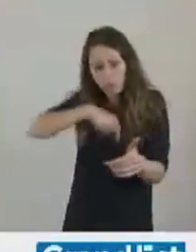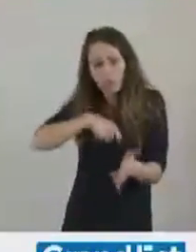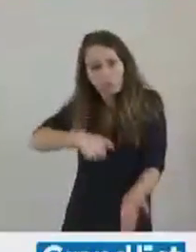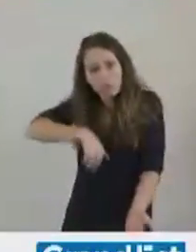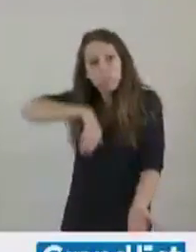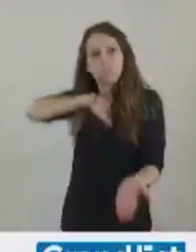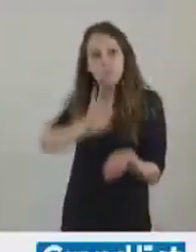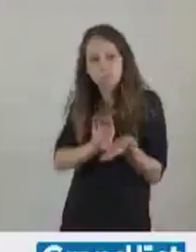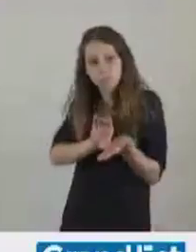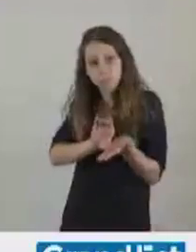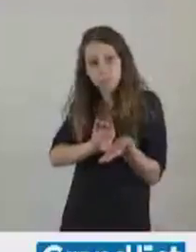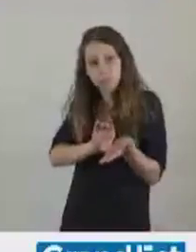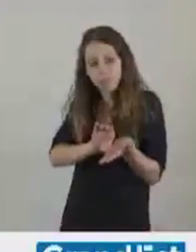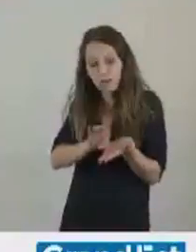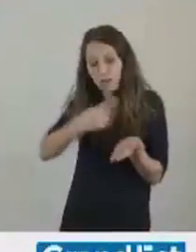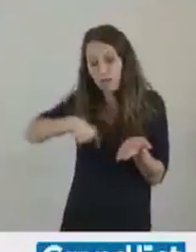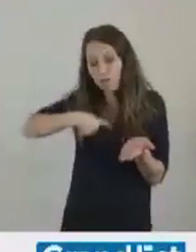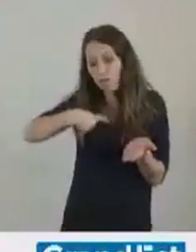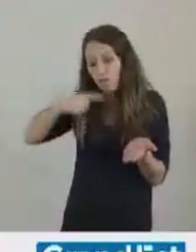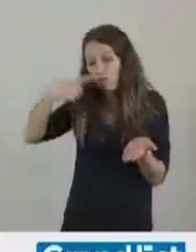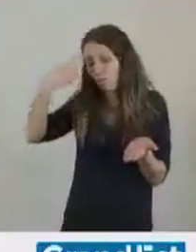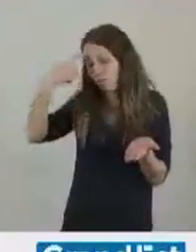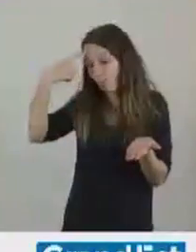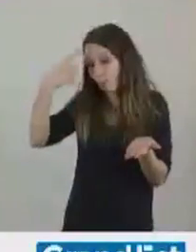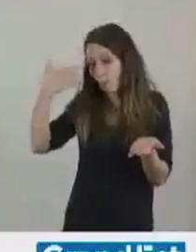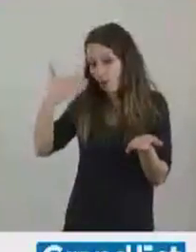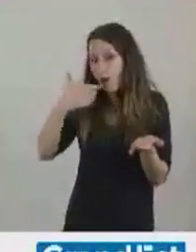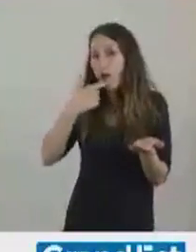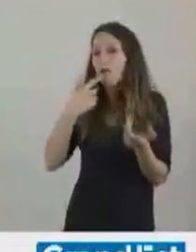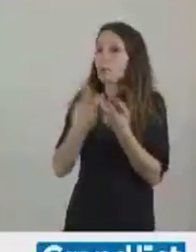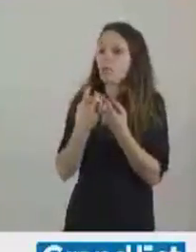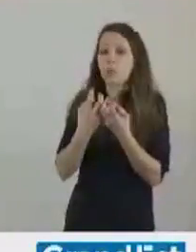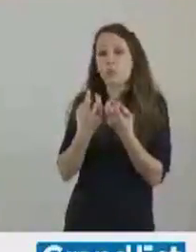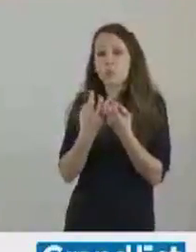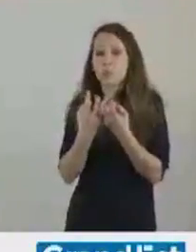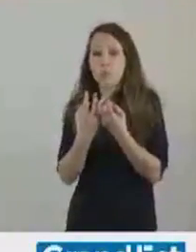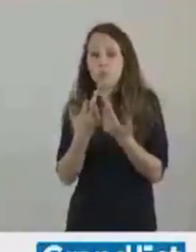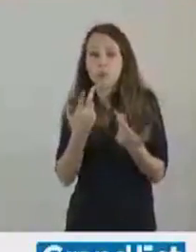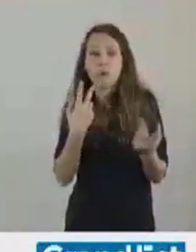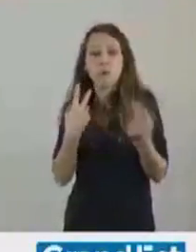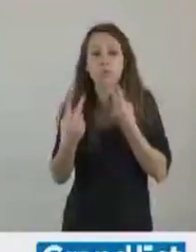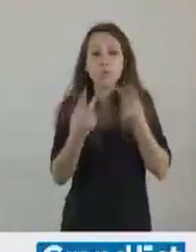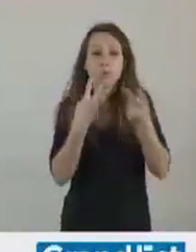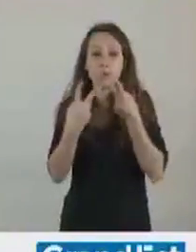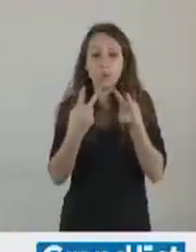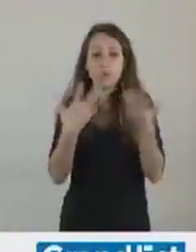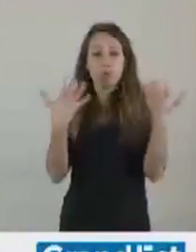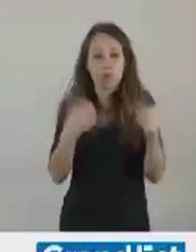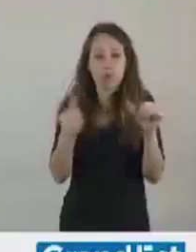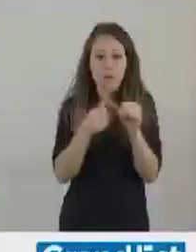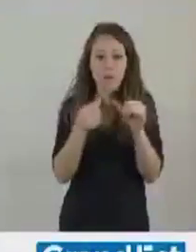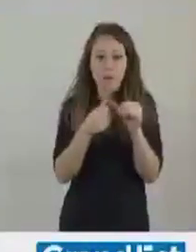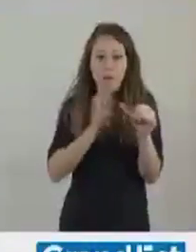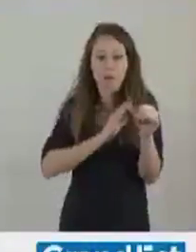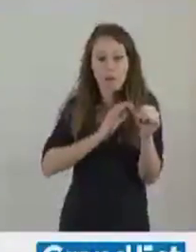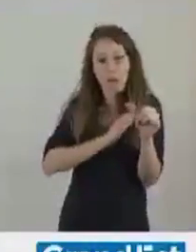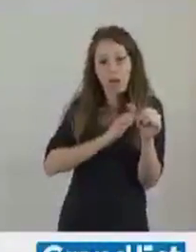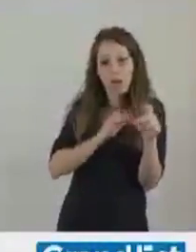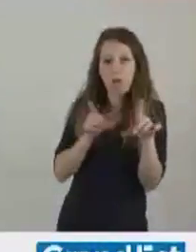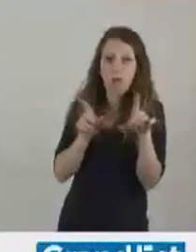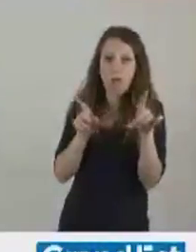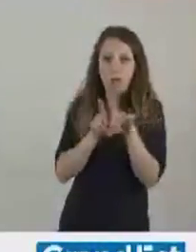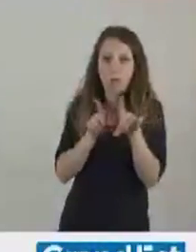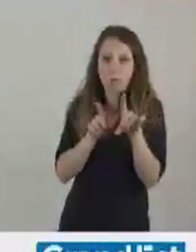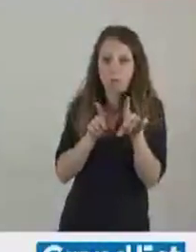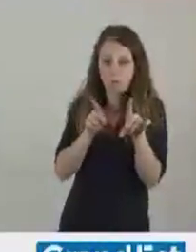nous pensons d'ores et déjà, sur ces autoroutes, à placer un certain nombre de véhicules, c'est-à-dire les usages que